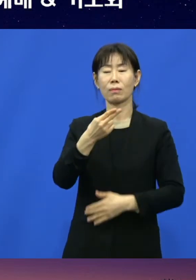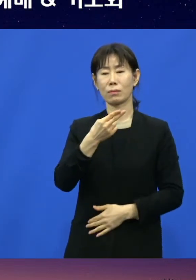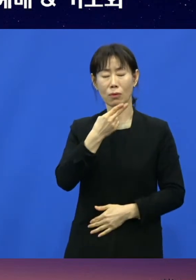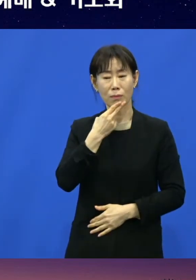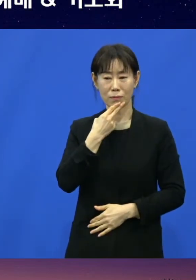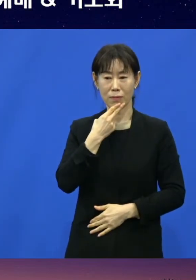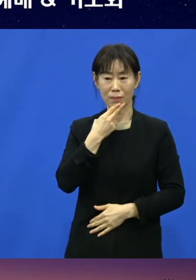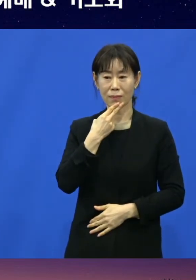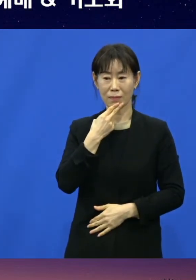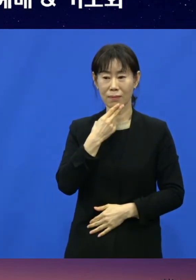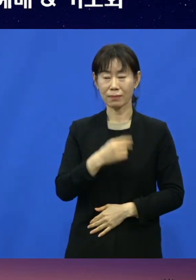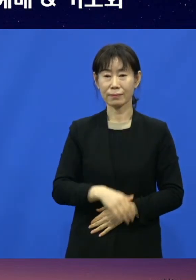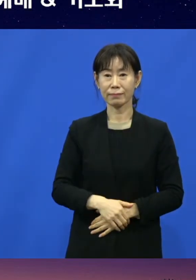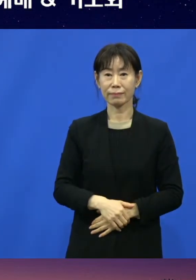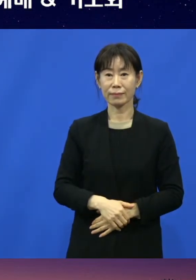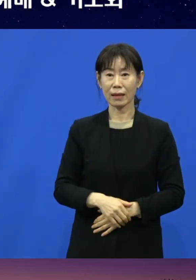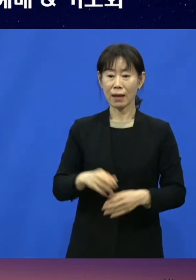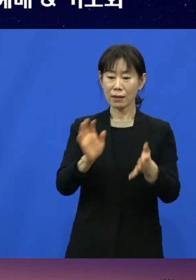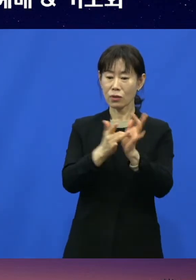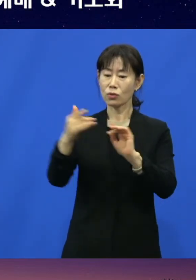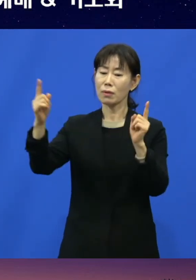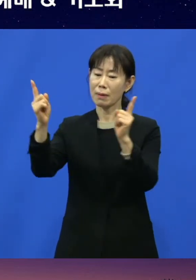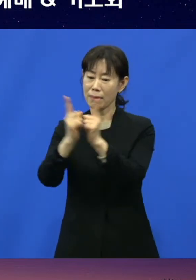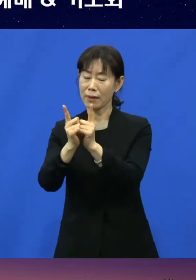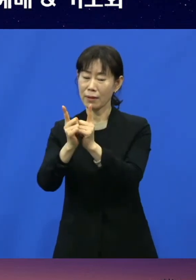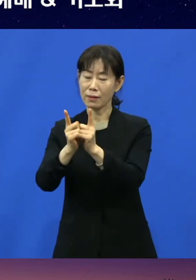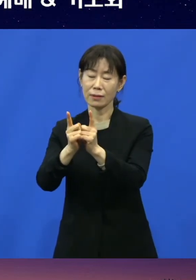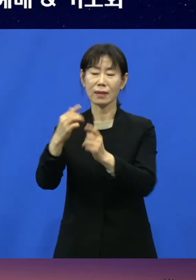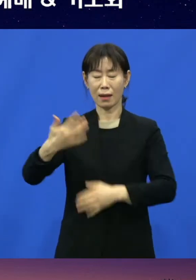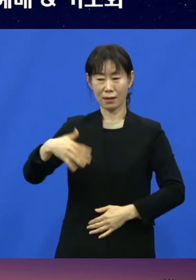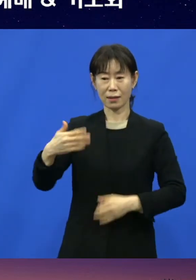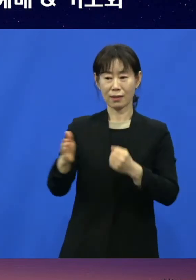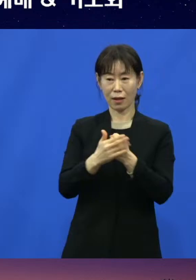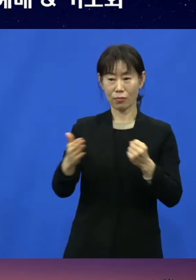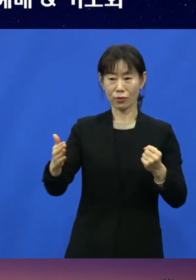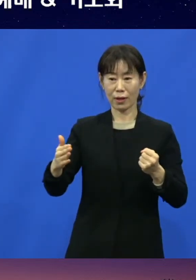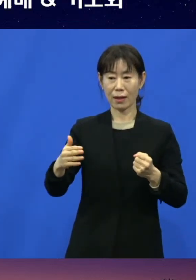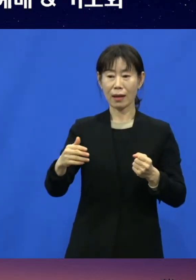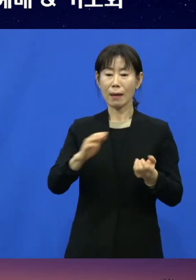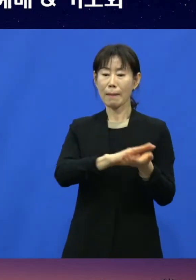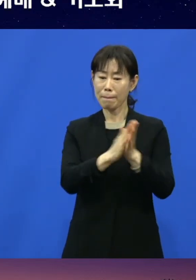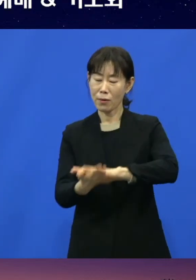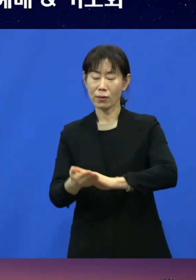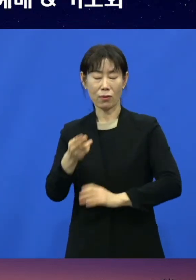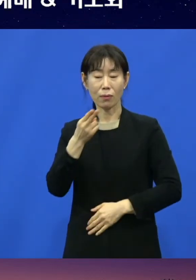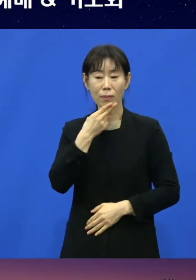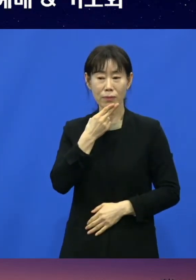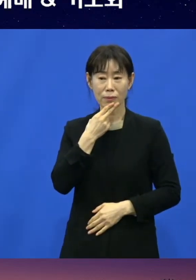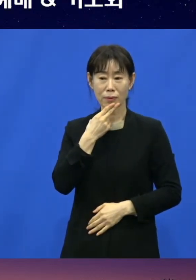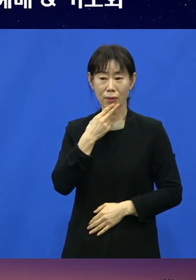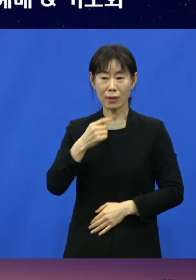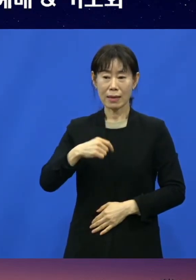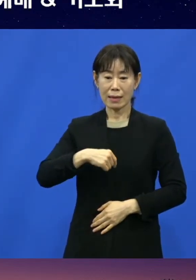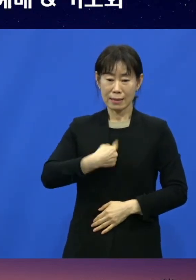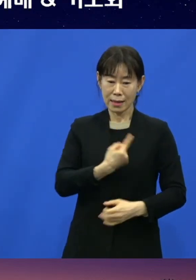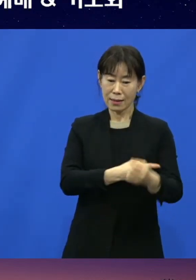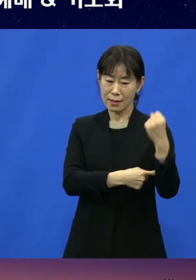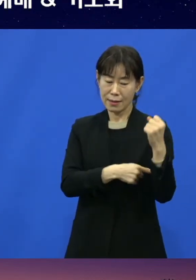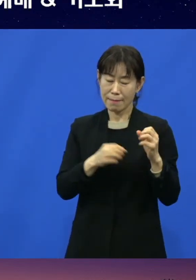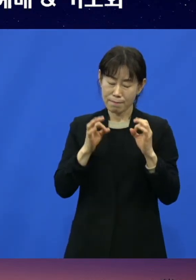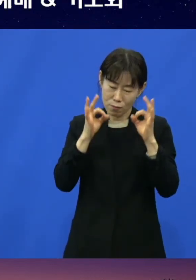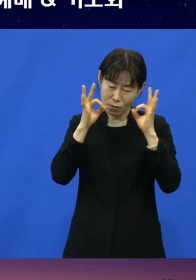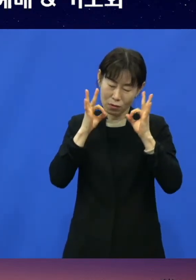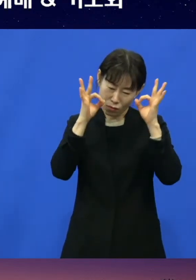힘이에요. 발견의 힘. 아직 발견을 하지 못했으니까 큰 변화가 일어나는 거죠. 자신이 노력을 해보지만 자신이 노력하는